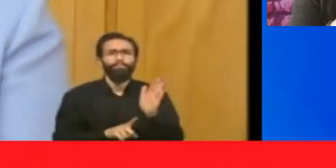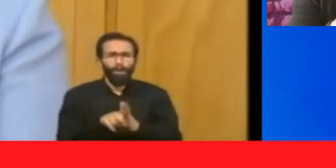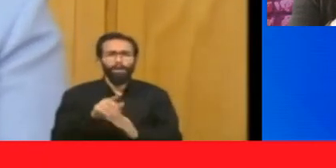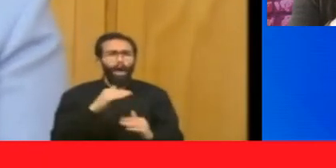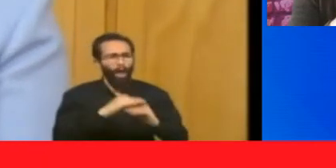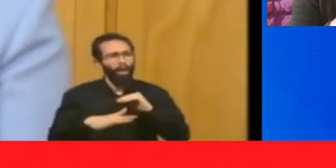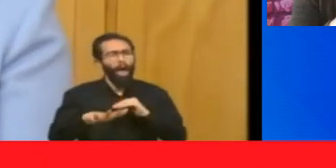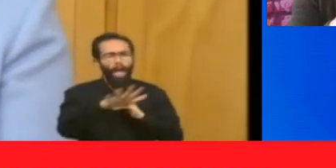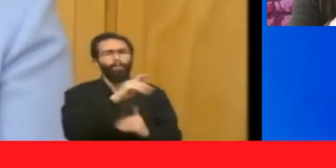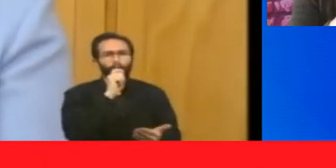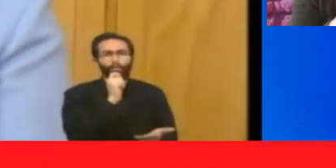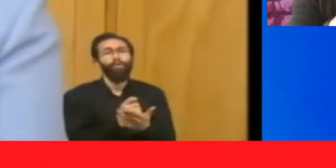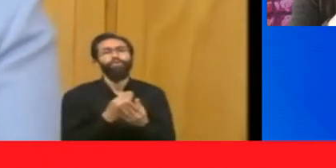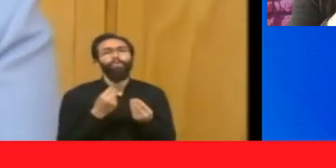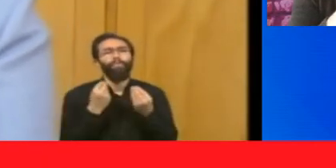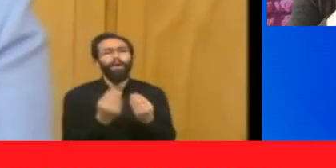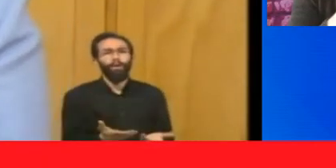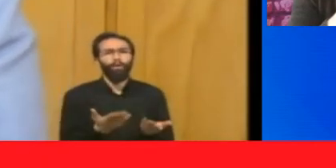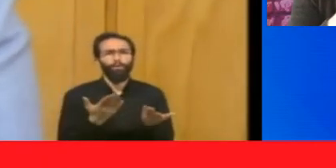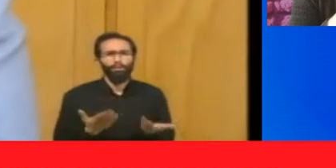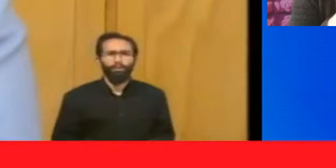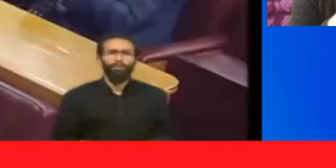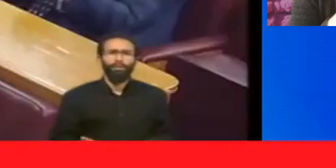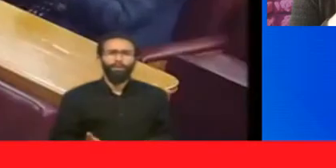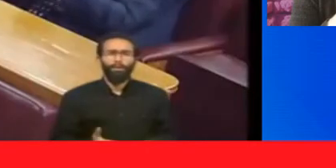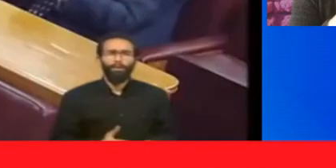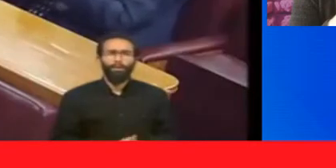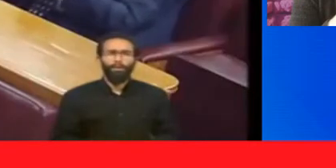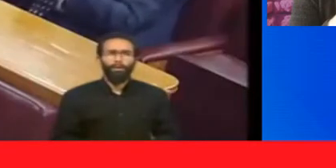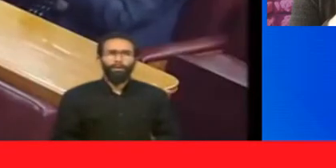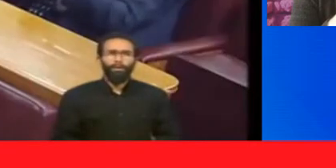halklarımıza veriyoruz değerli arkadaşlar.